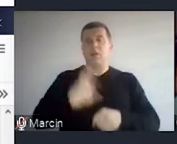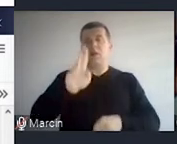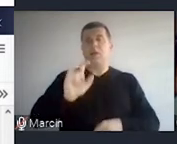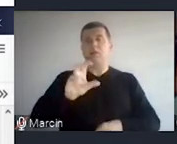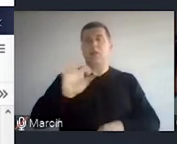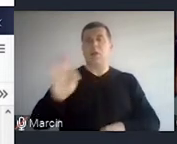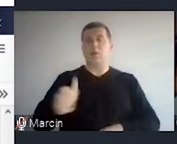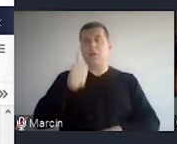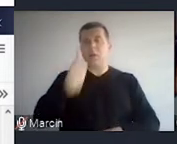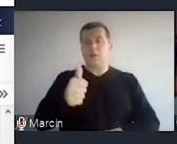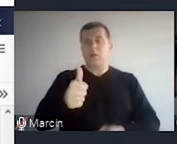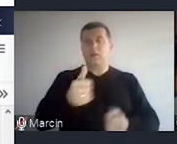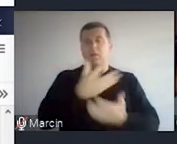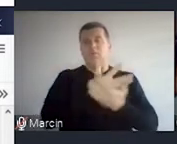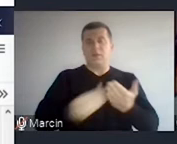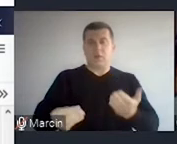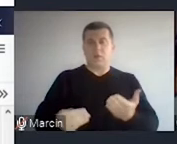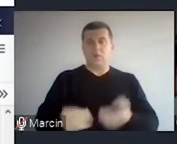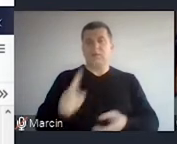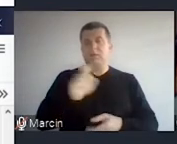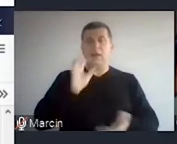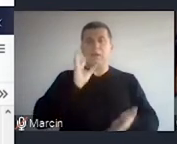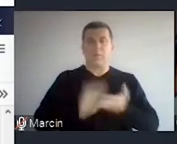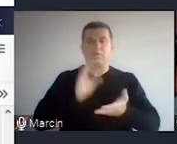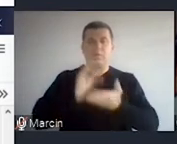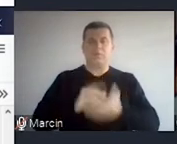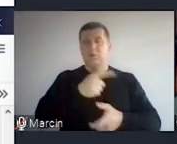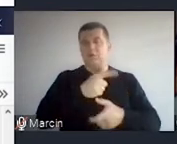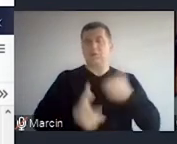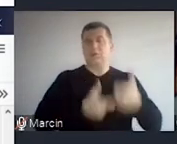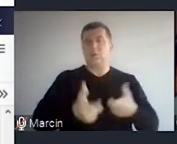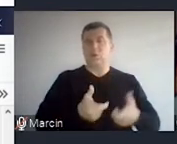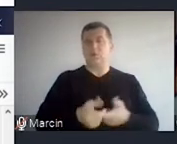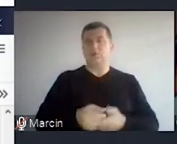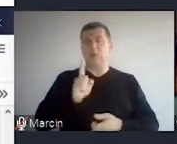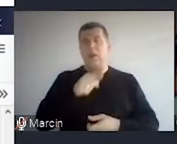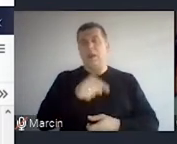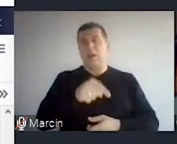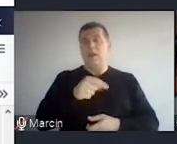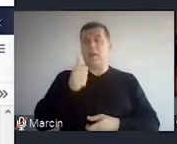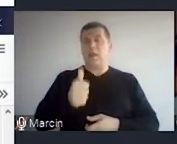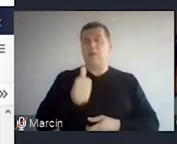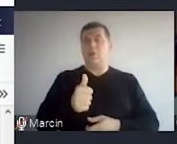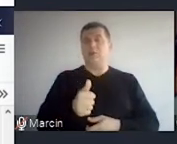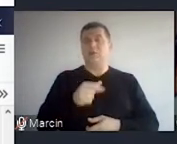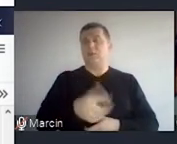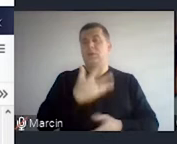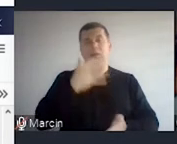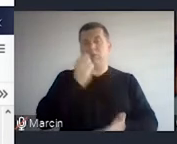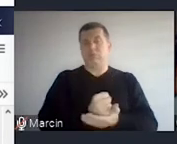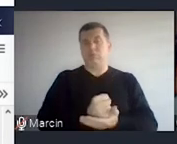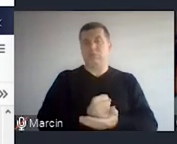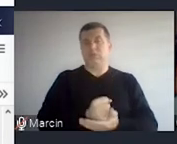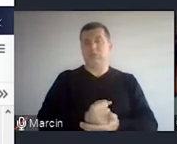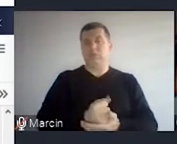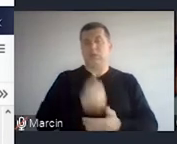zryczałtowane jednostkowe wynagrodzenie za powtarzalną czynność, tylko ta jednostka to nie musi być